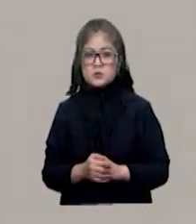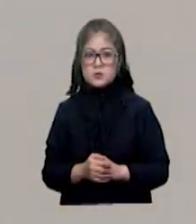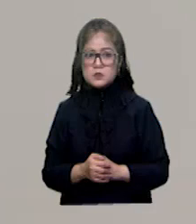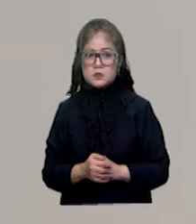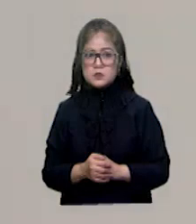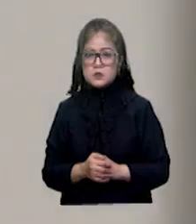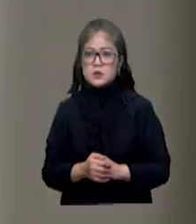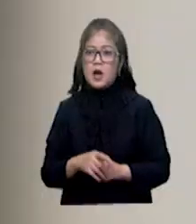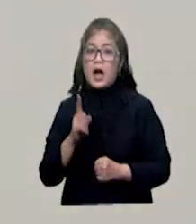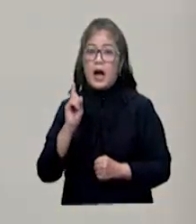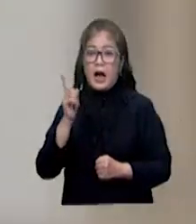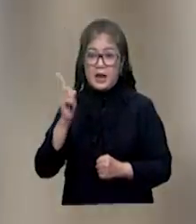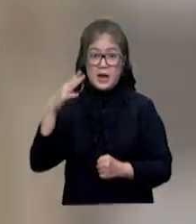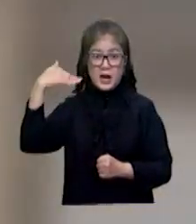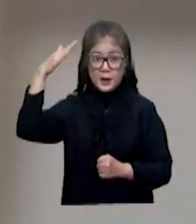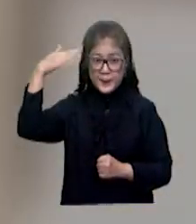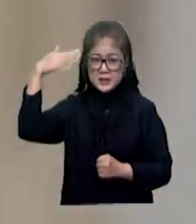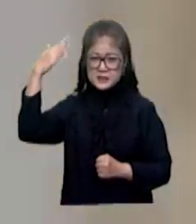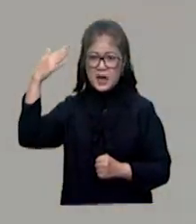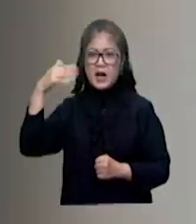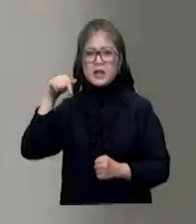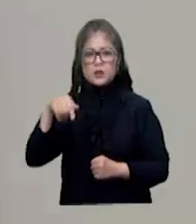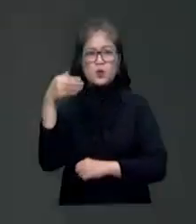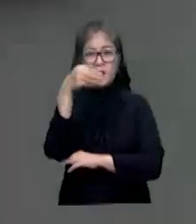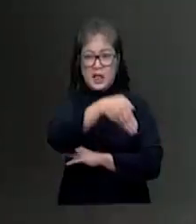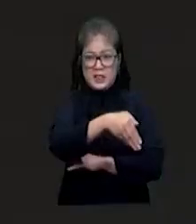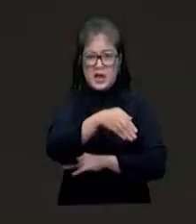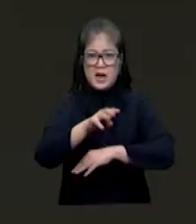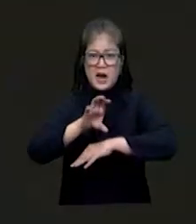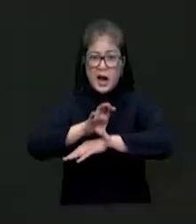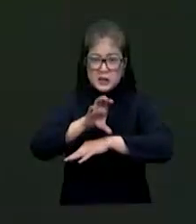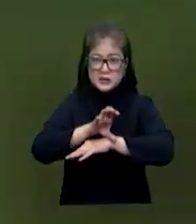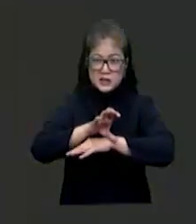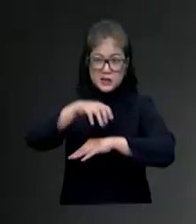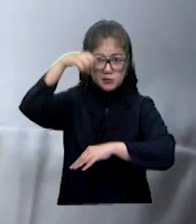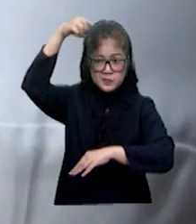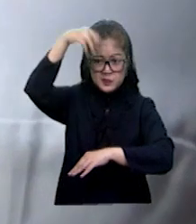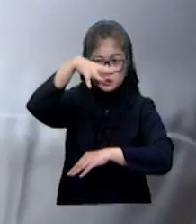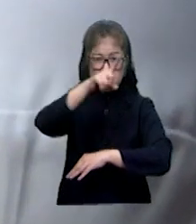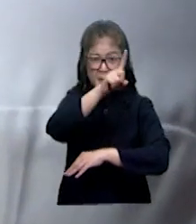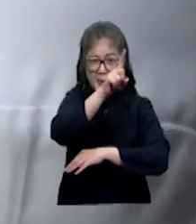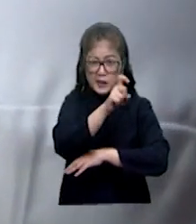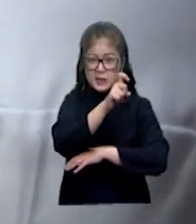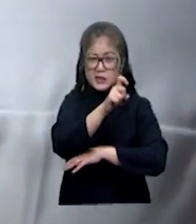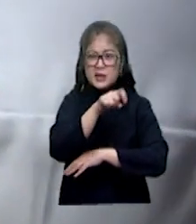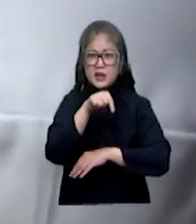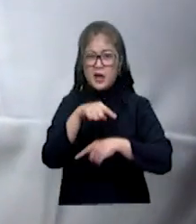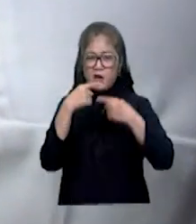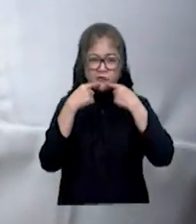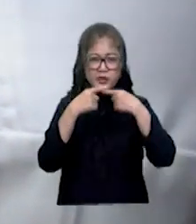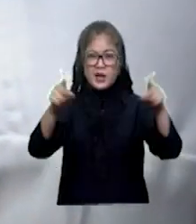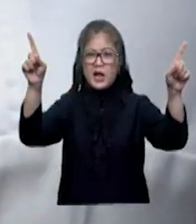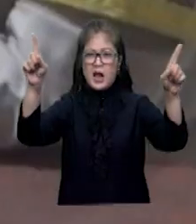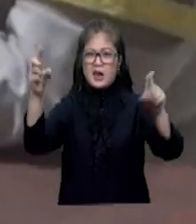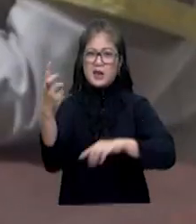listrik mesjid di kota Parepare Sulawesi Selatan saat salat tarawih viral di media sosial polisi mengamankan ketiga